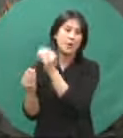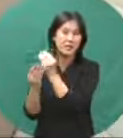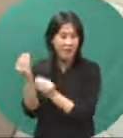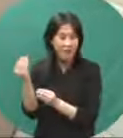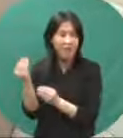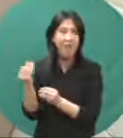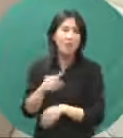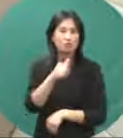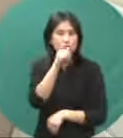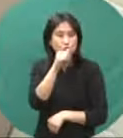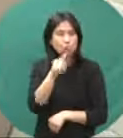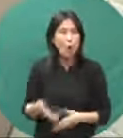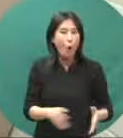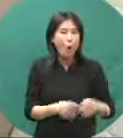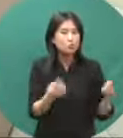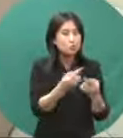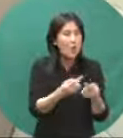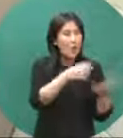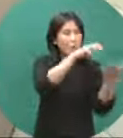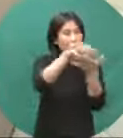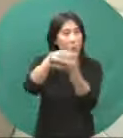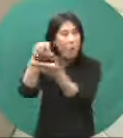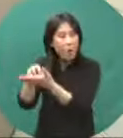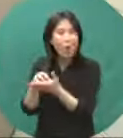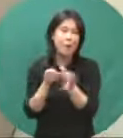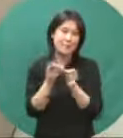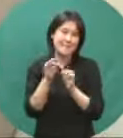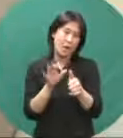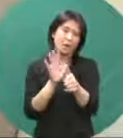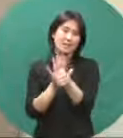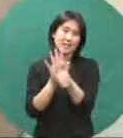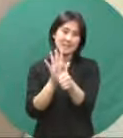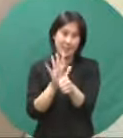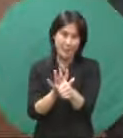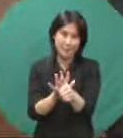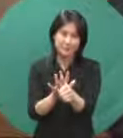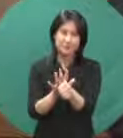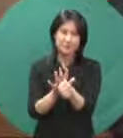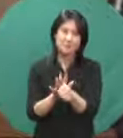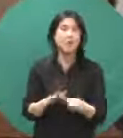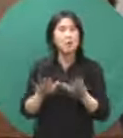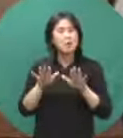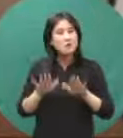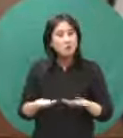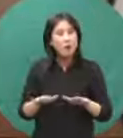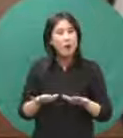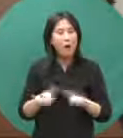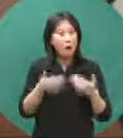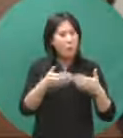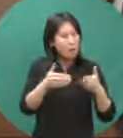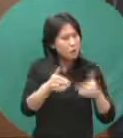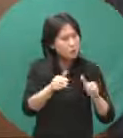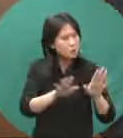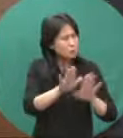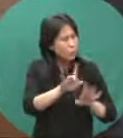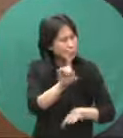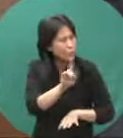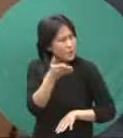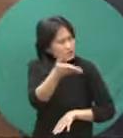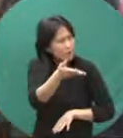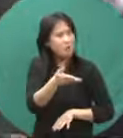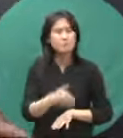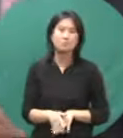や授乳・おむつ替えスペースの設置を行う事業者を支援しています。 現在子育てバリアフリーはどのくらい進んでます